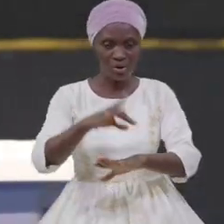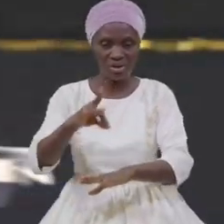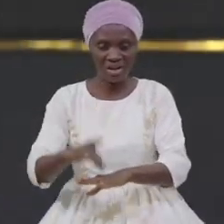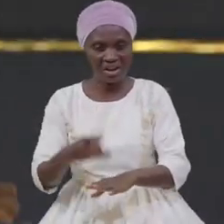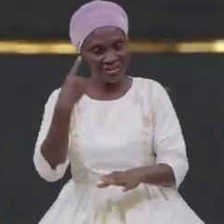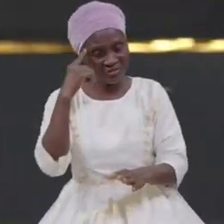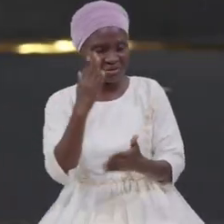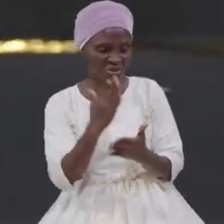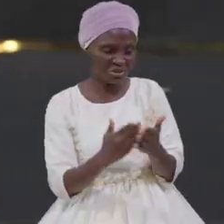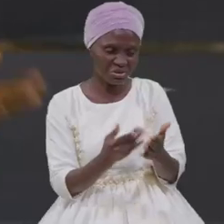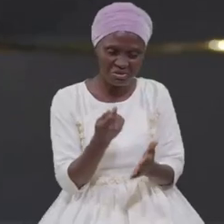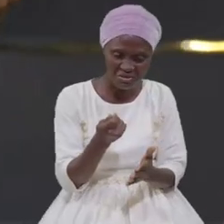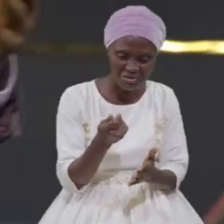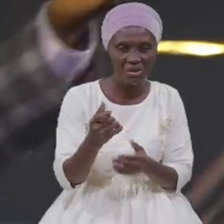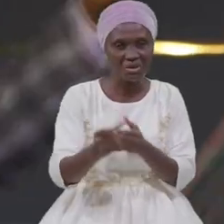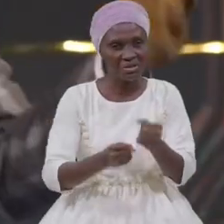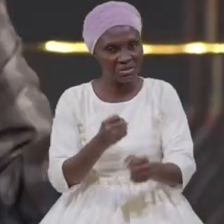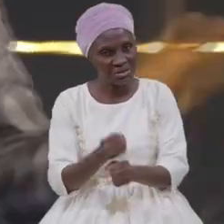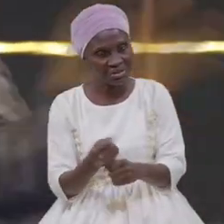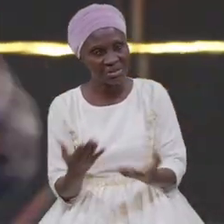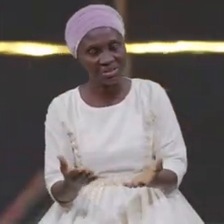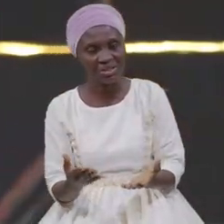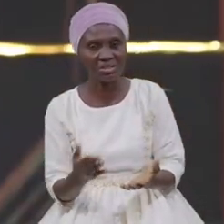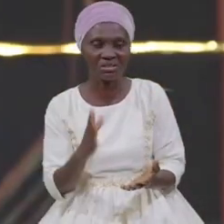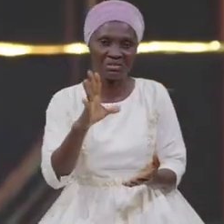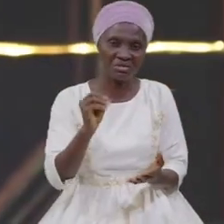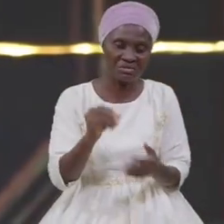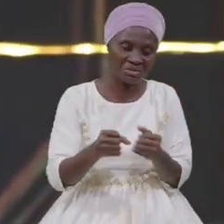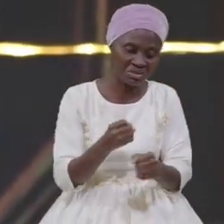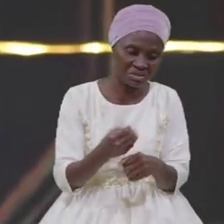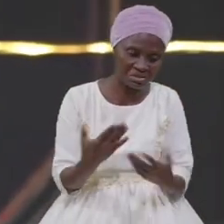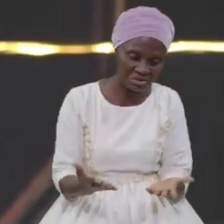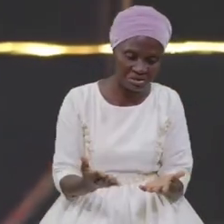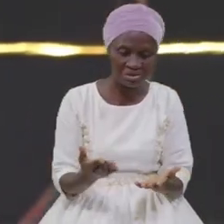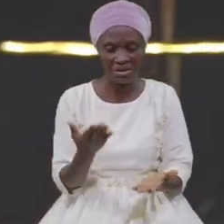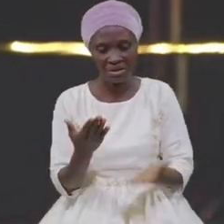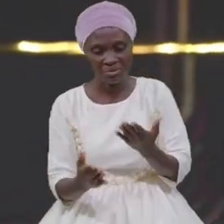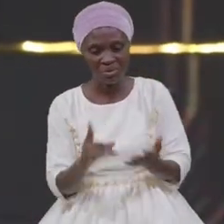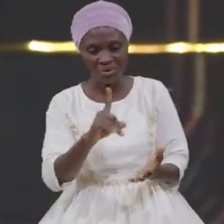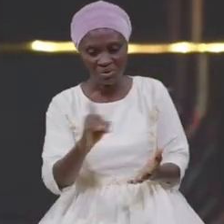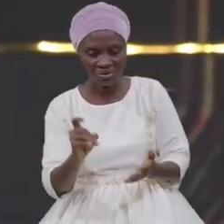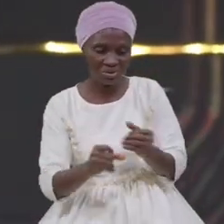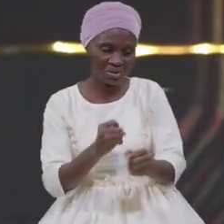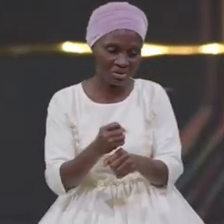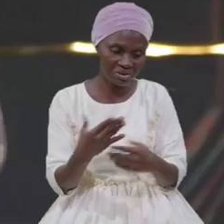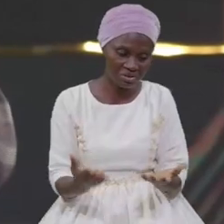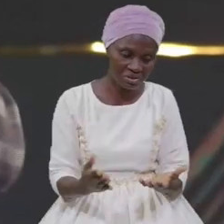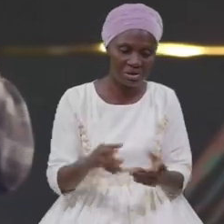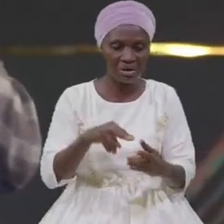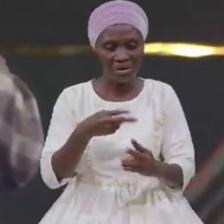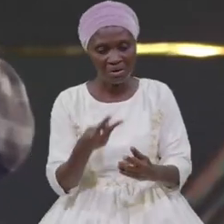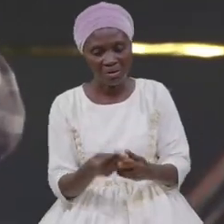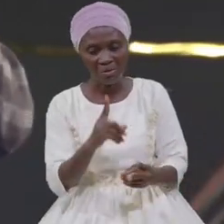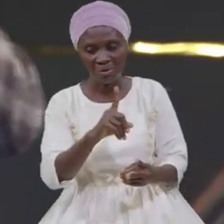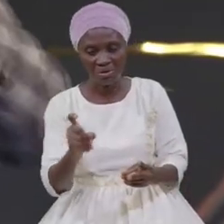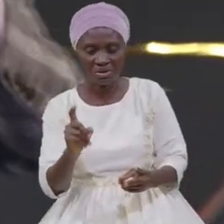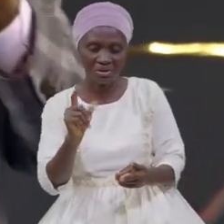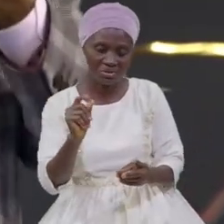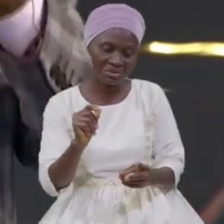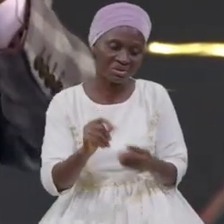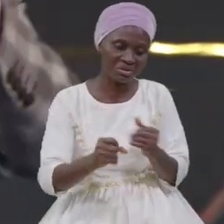certains 100 ans, certains même, on m'a dit même qu'ils vivent jusqu'à 120, 122 ans. Mais après ça, le corps est